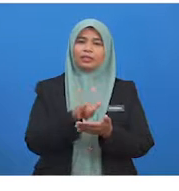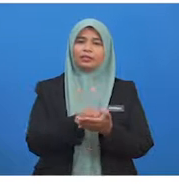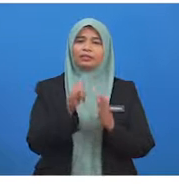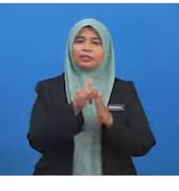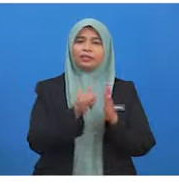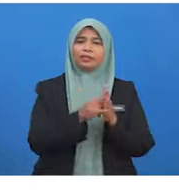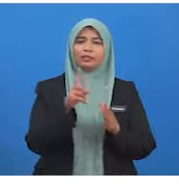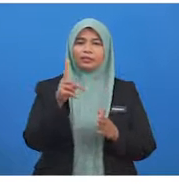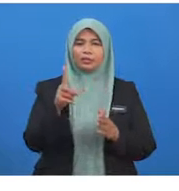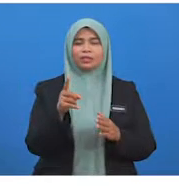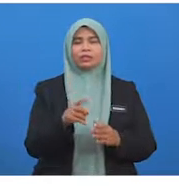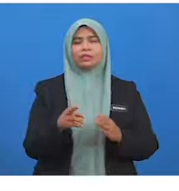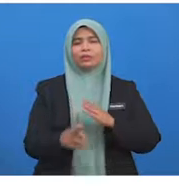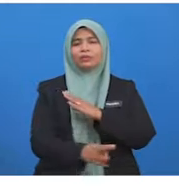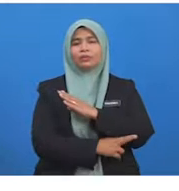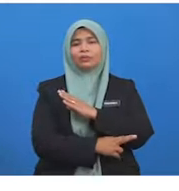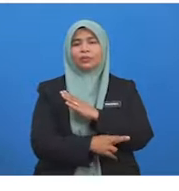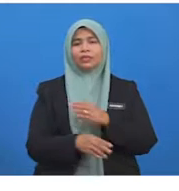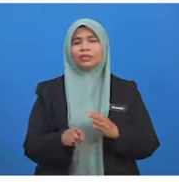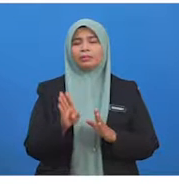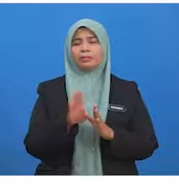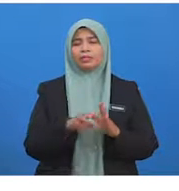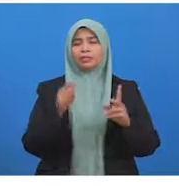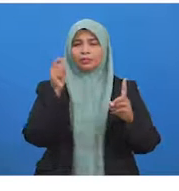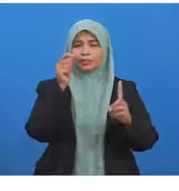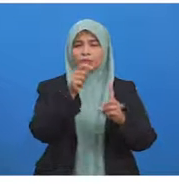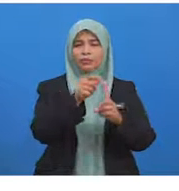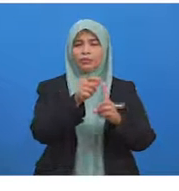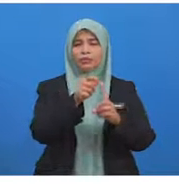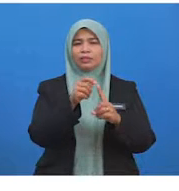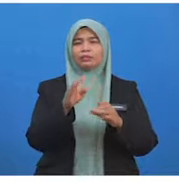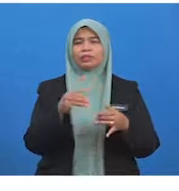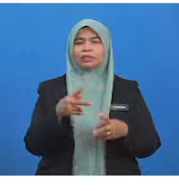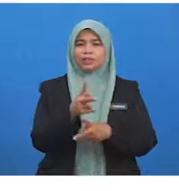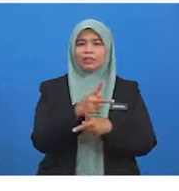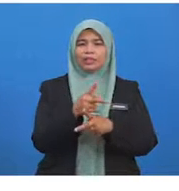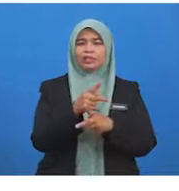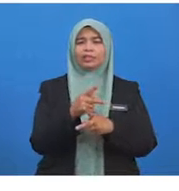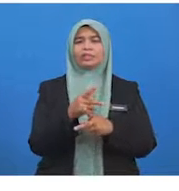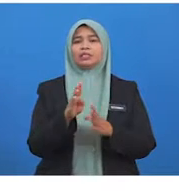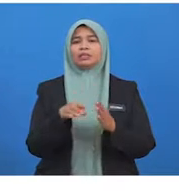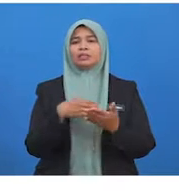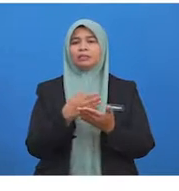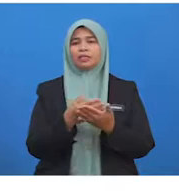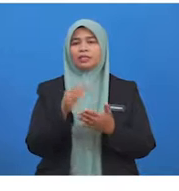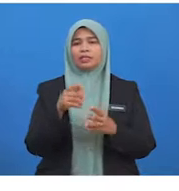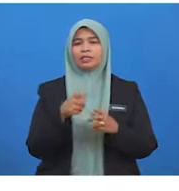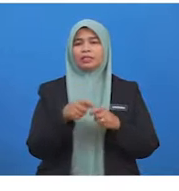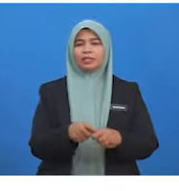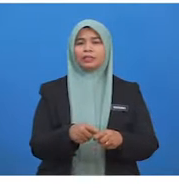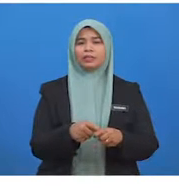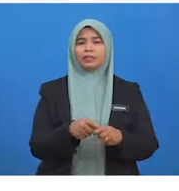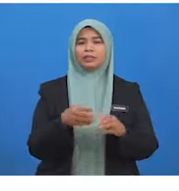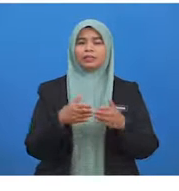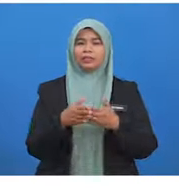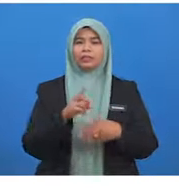bertujuan menjaga kemaslahatan yang ditetapkan oleh Islam. Syarat yang kedua,